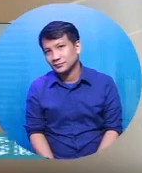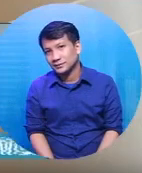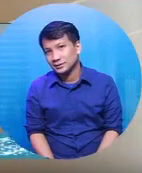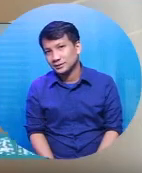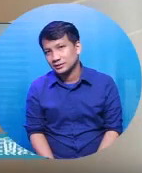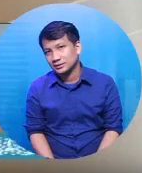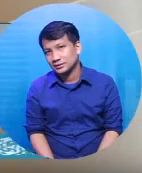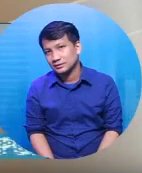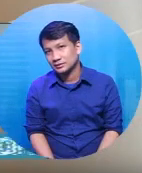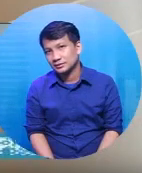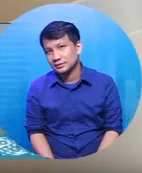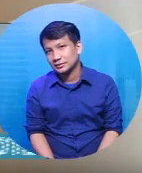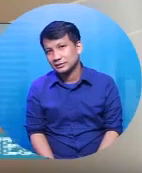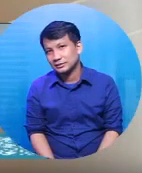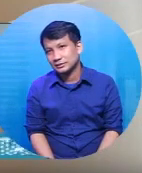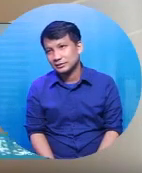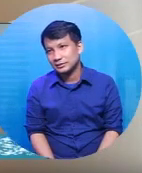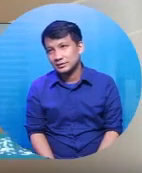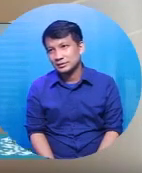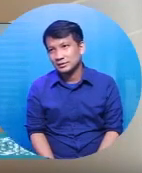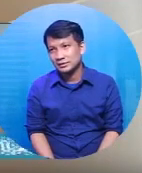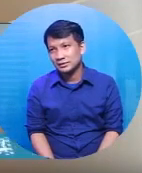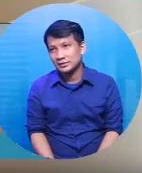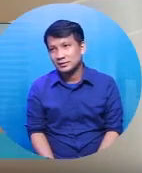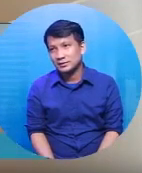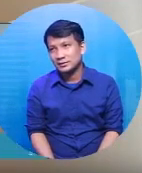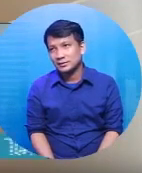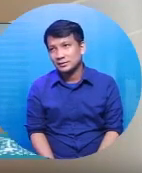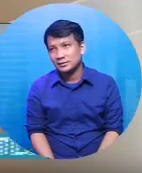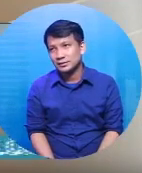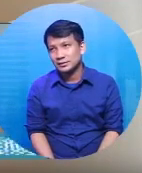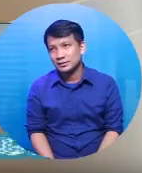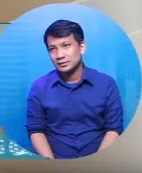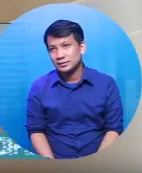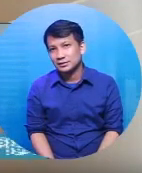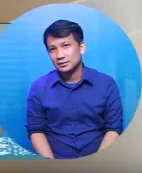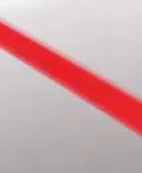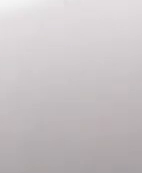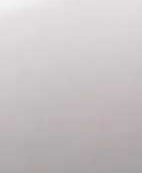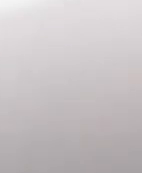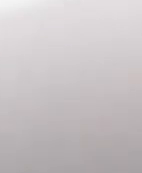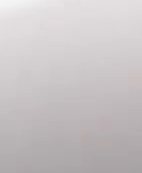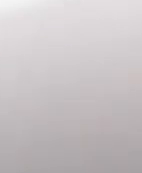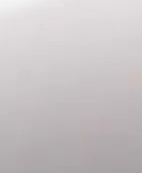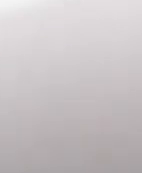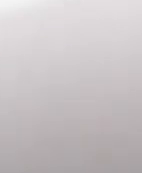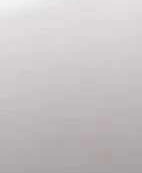ang telepono. Okay? Odette? Yes po, sir. Pag-usapin sila off-air.